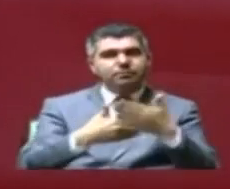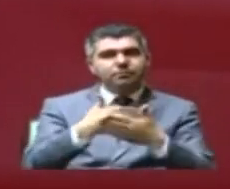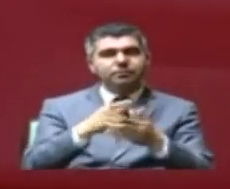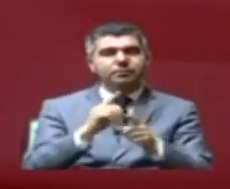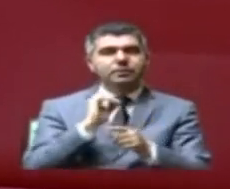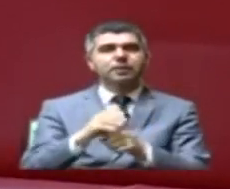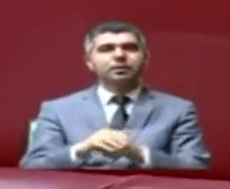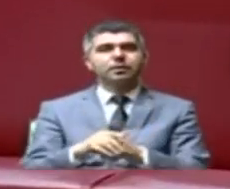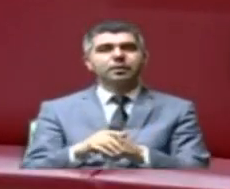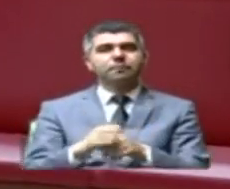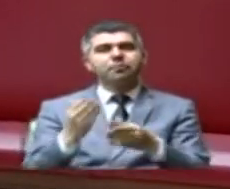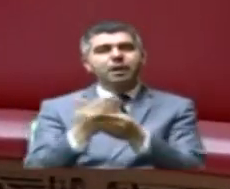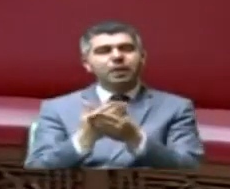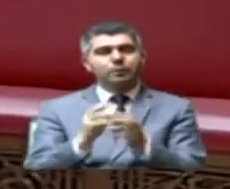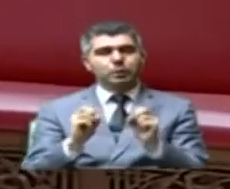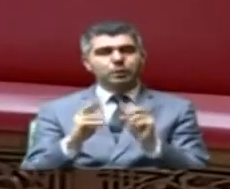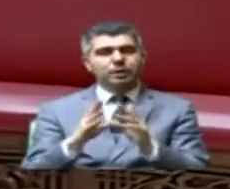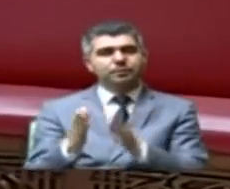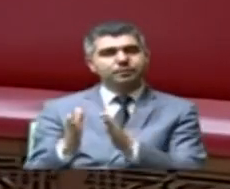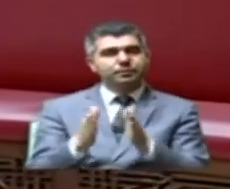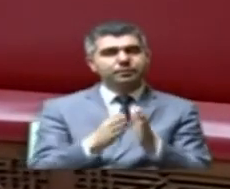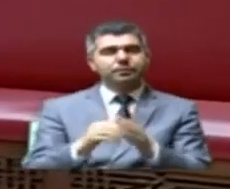هذا الملف وحنا مستعدين نعاود ندعمكم ان شاء الله رب العالمين شكرا سيس